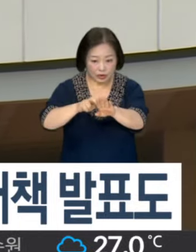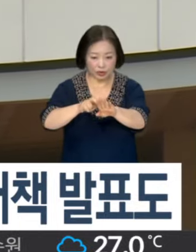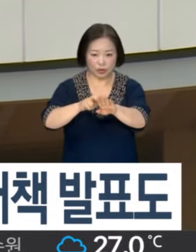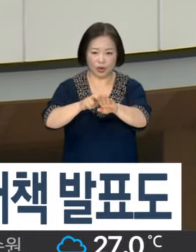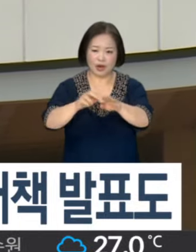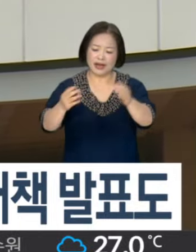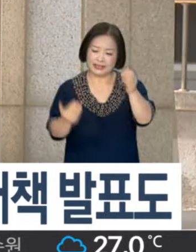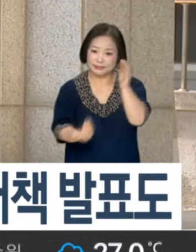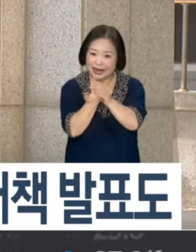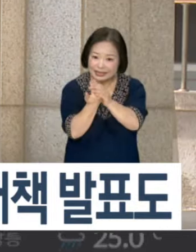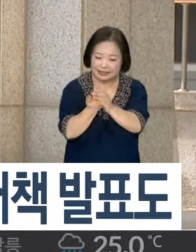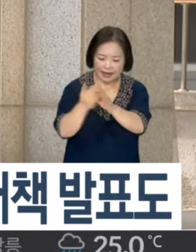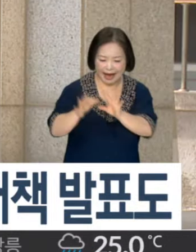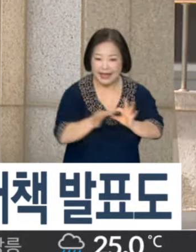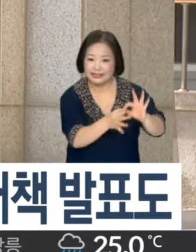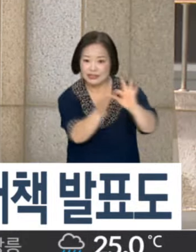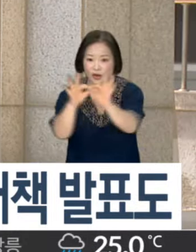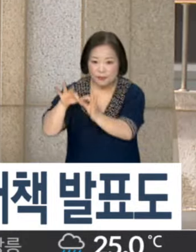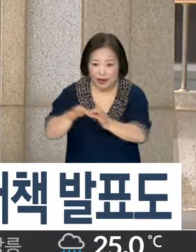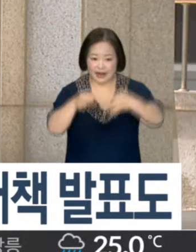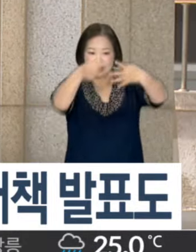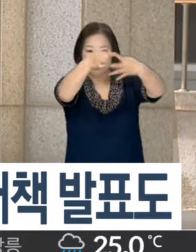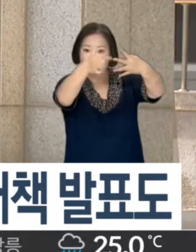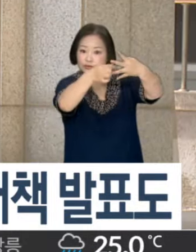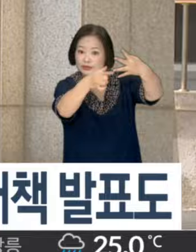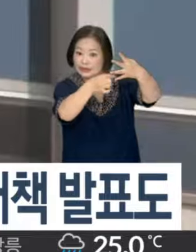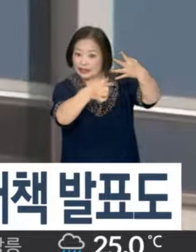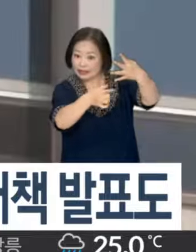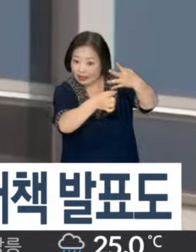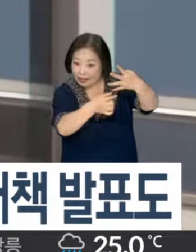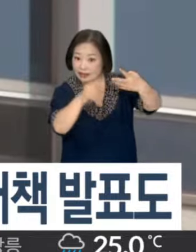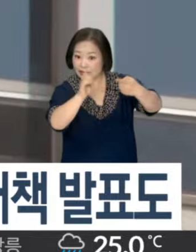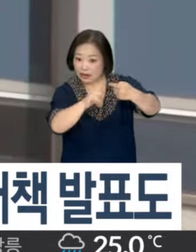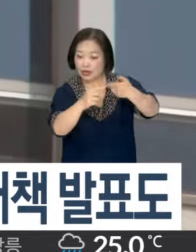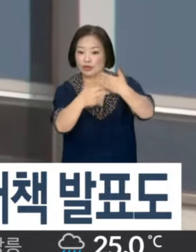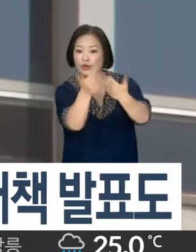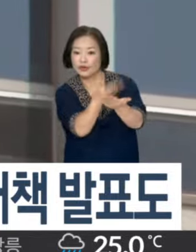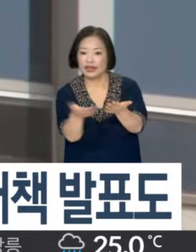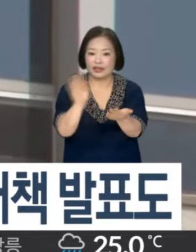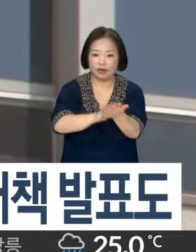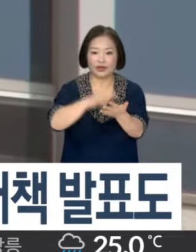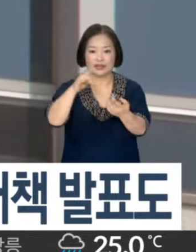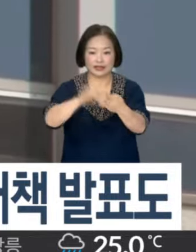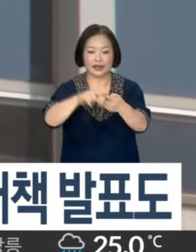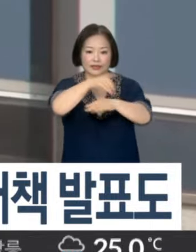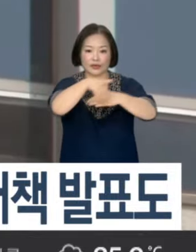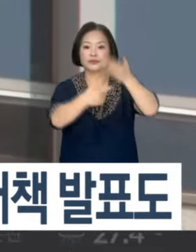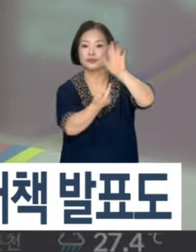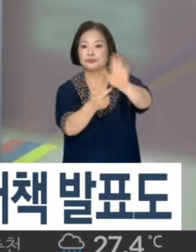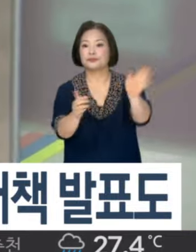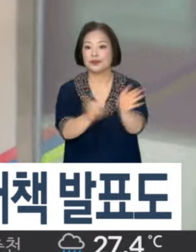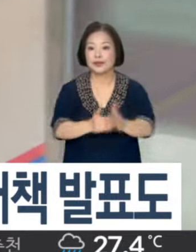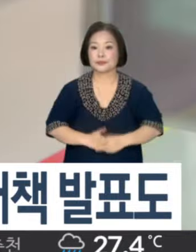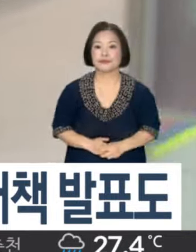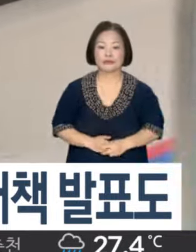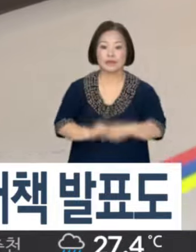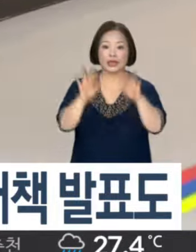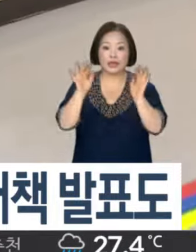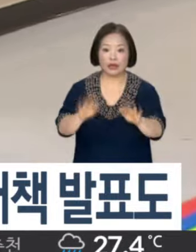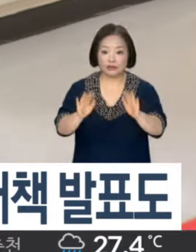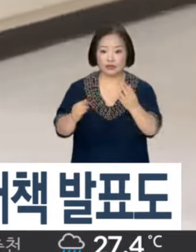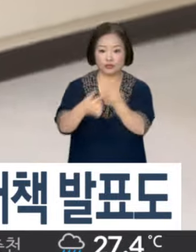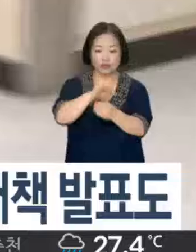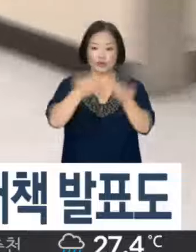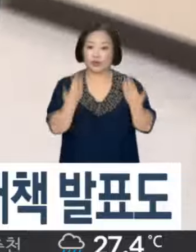안전망 구축 같은 4대 추진방안이 담긴 의료개혁 의지도 제차 드러냈습니다 이와 함께